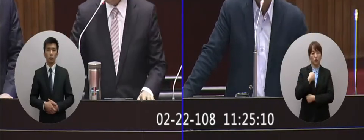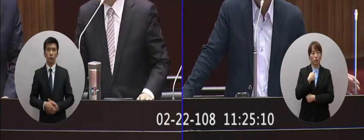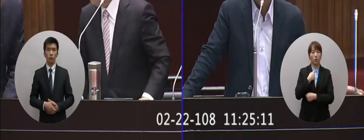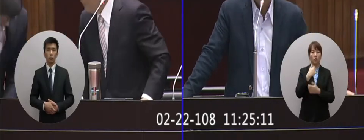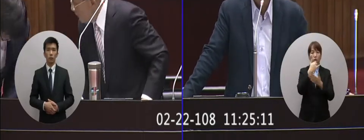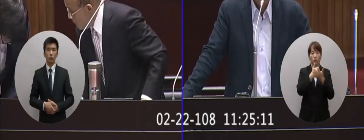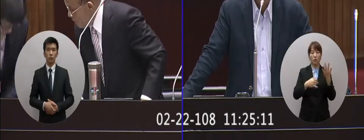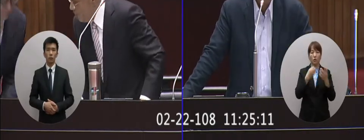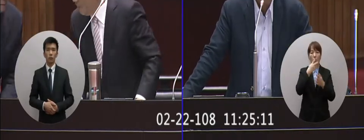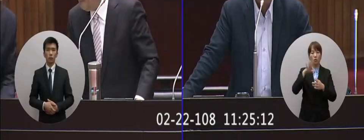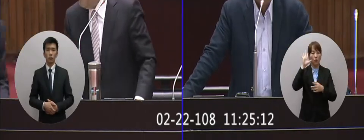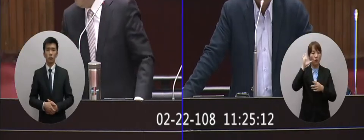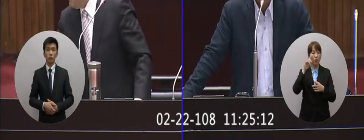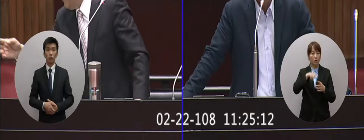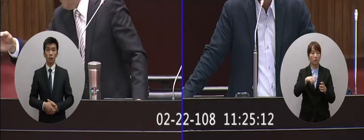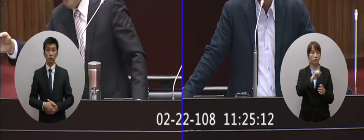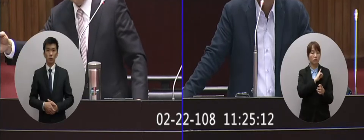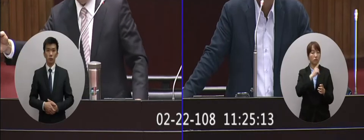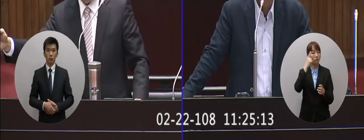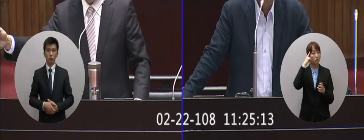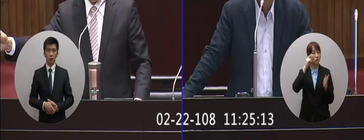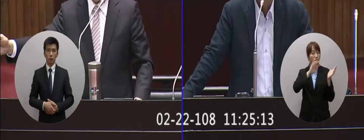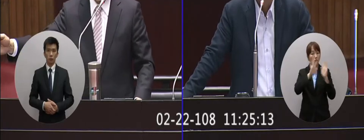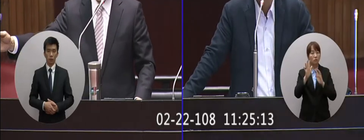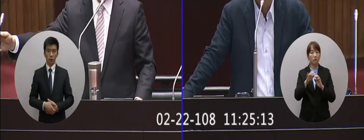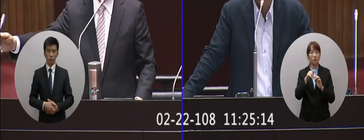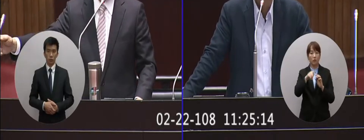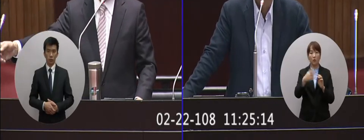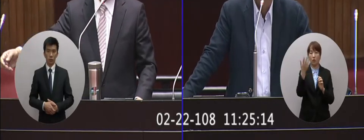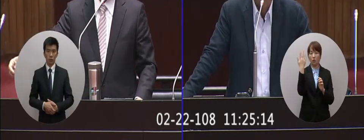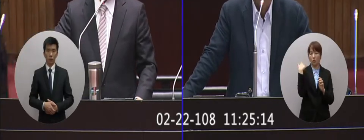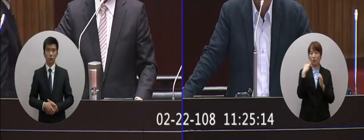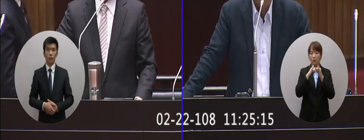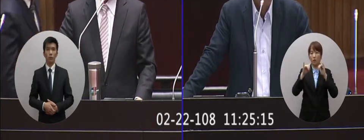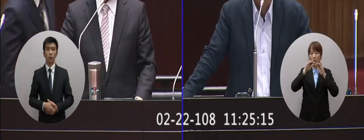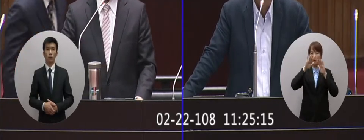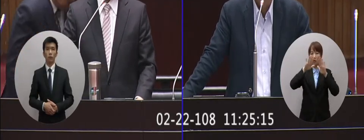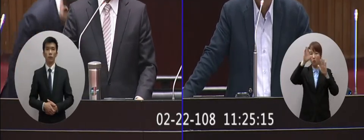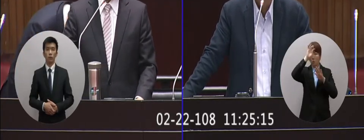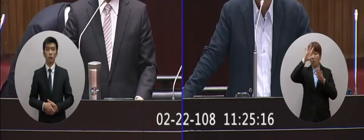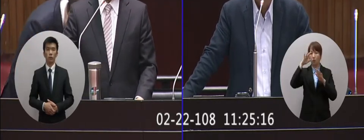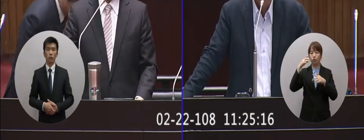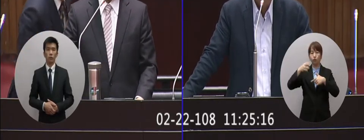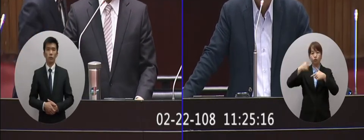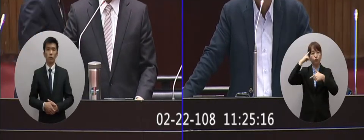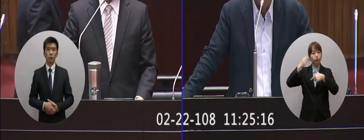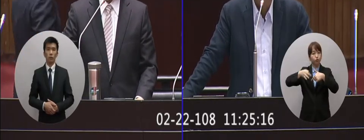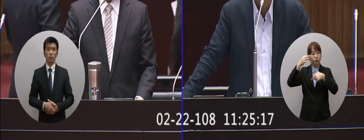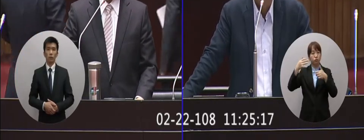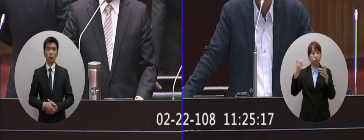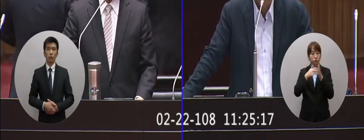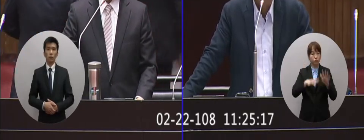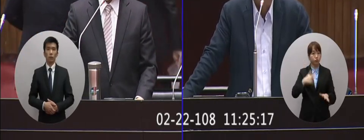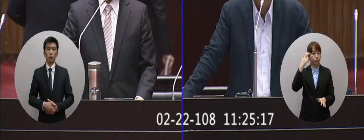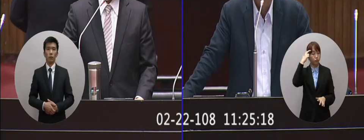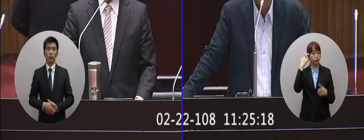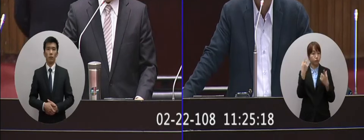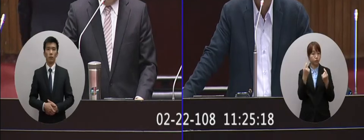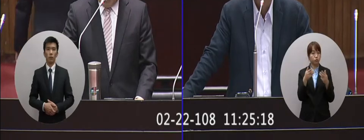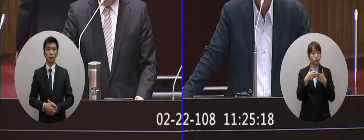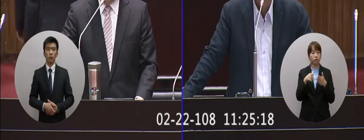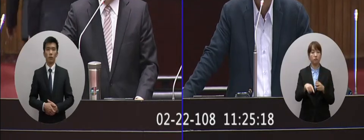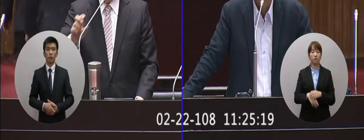体，这个部分院长的想法，不知道这是过去民进党坚持的价值。院长，即马敢够坚持安尼个价